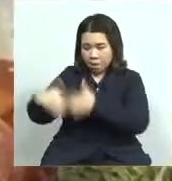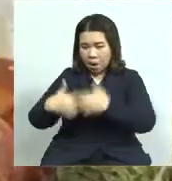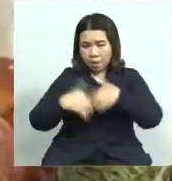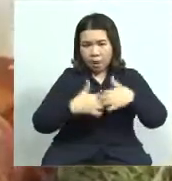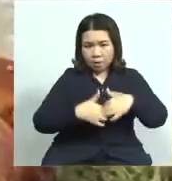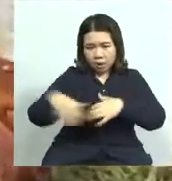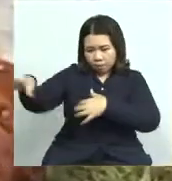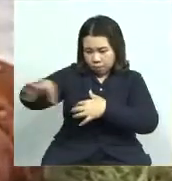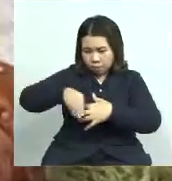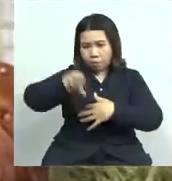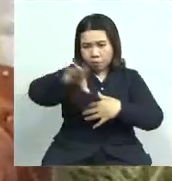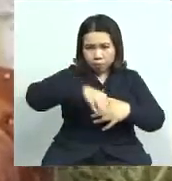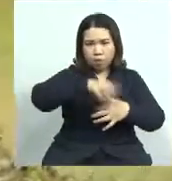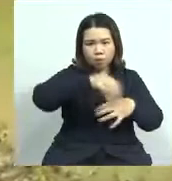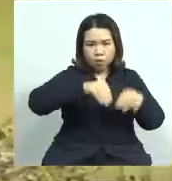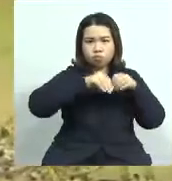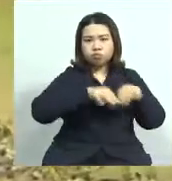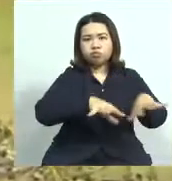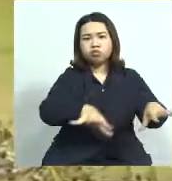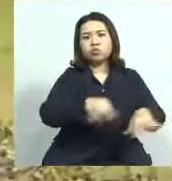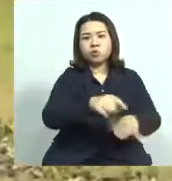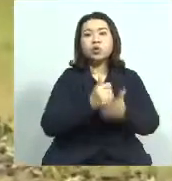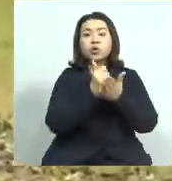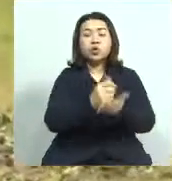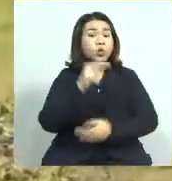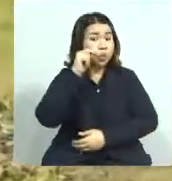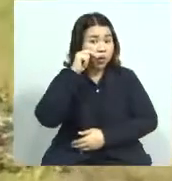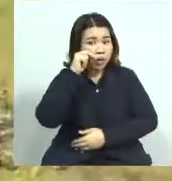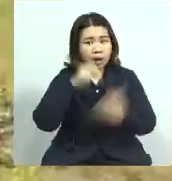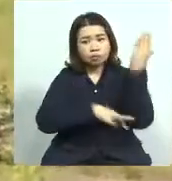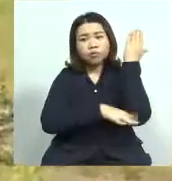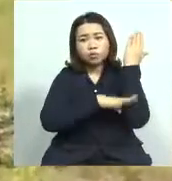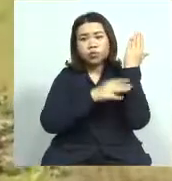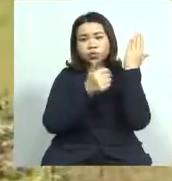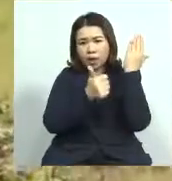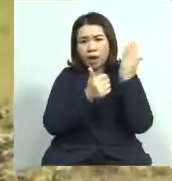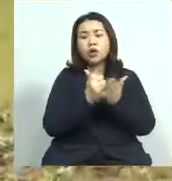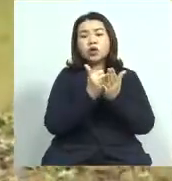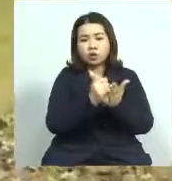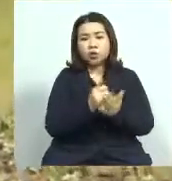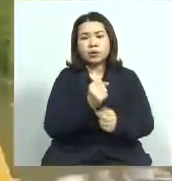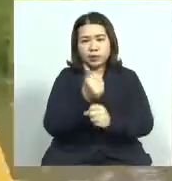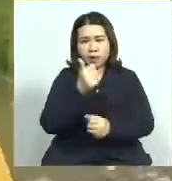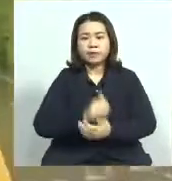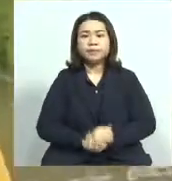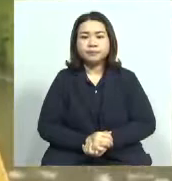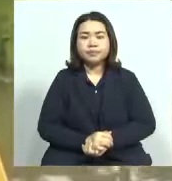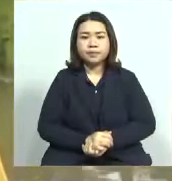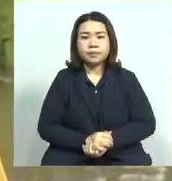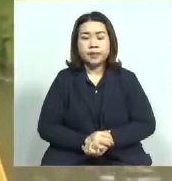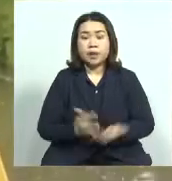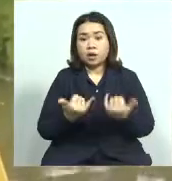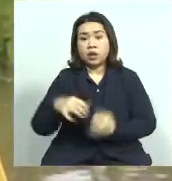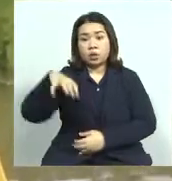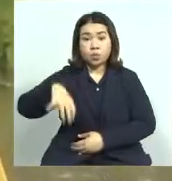งคลองสาขาโดยรอบพื้นที่ป่าพลุเพื่อเพิ่มน้ำในคลองและก็เพิ่มความชุ่มชื้นโดยรอบป่าพลุด้วยค่ะ นะครับของกร